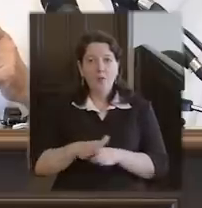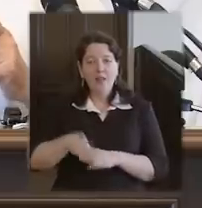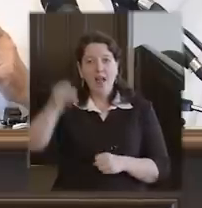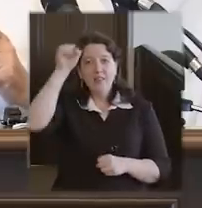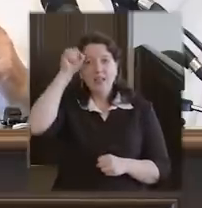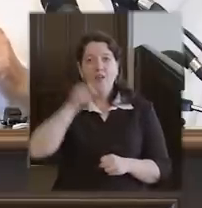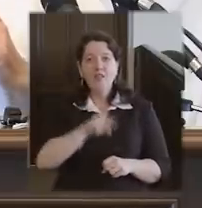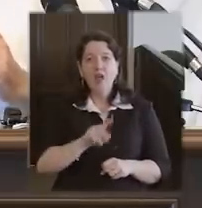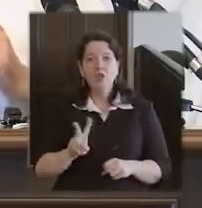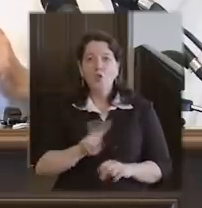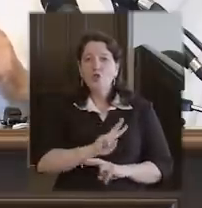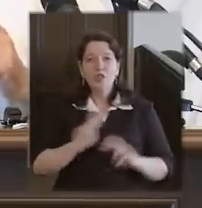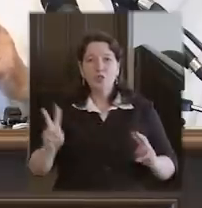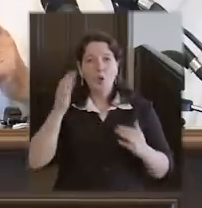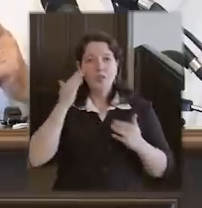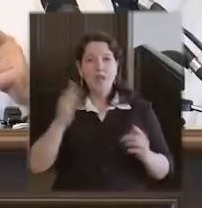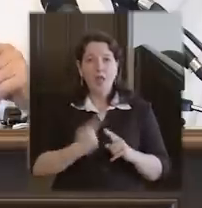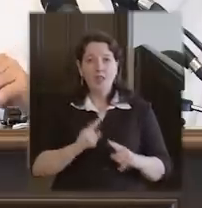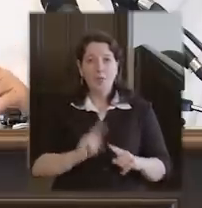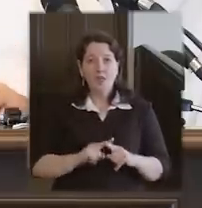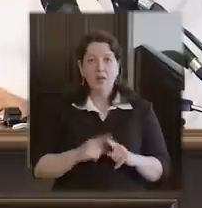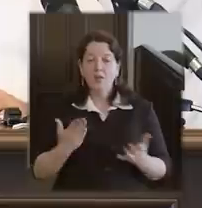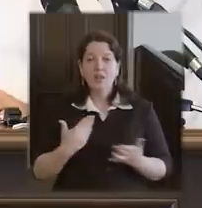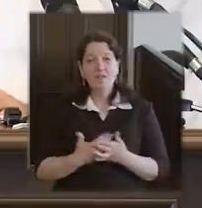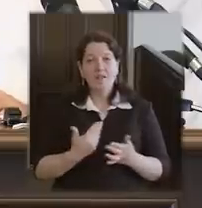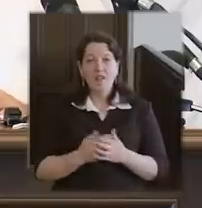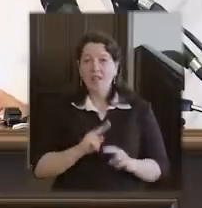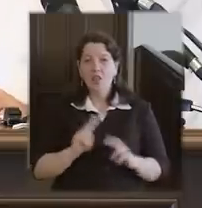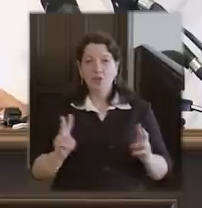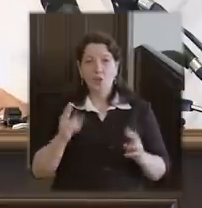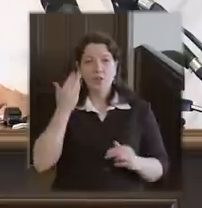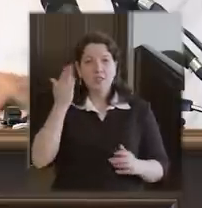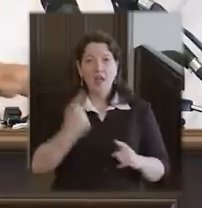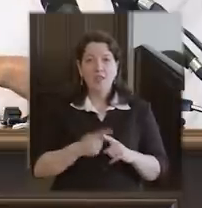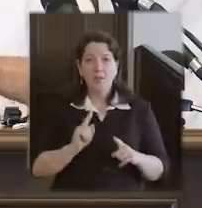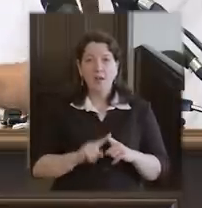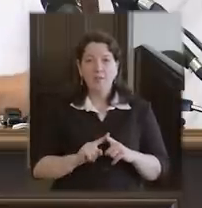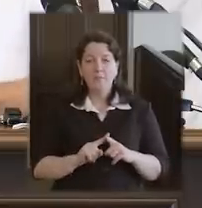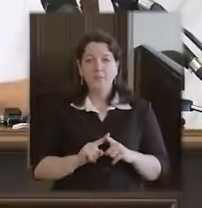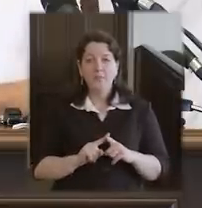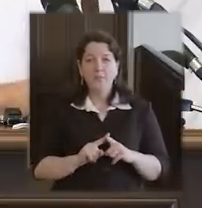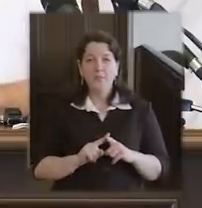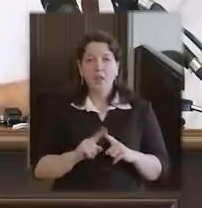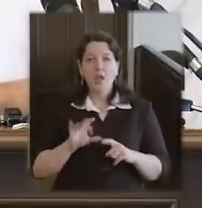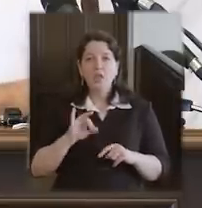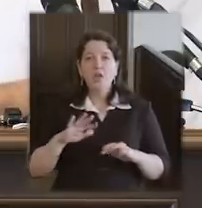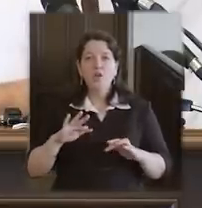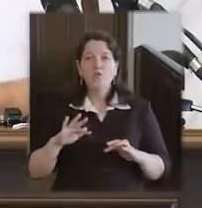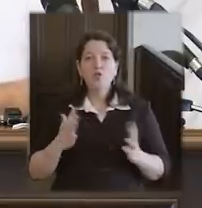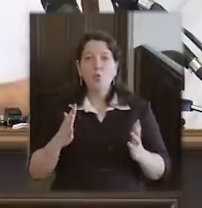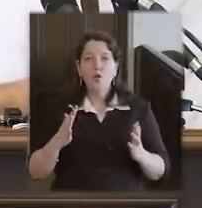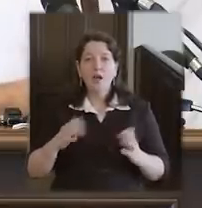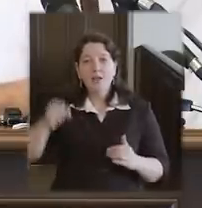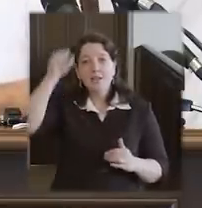Он согрешил так, что никто не знает, или почти никто не знает. И